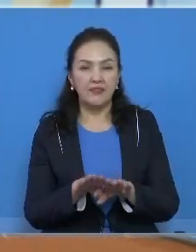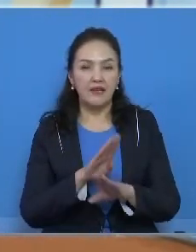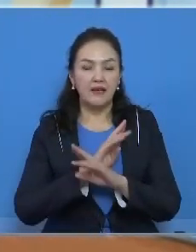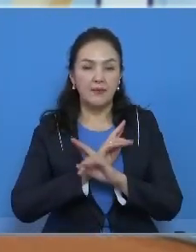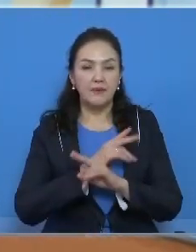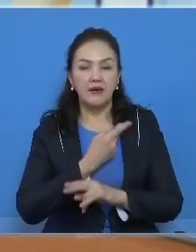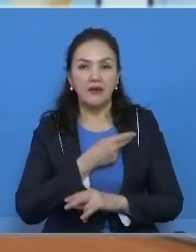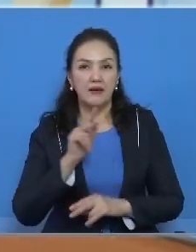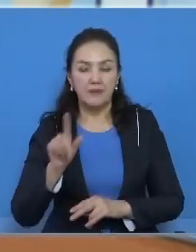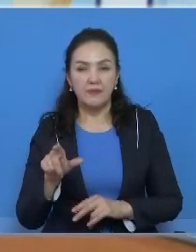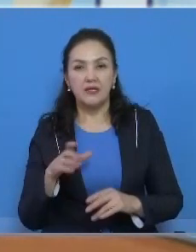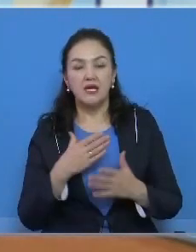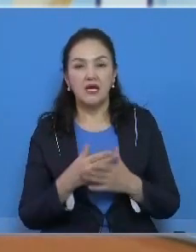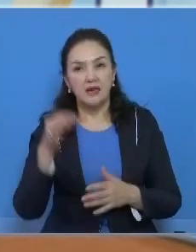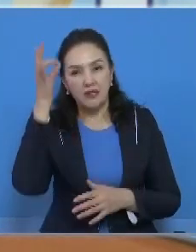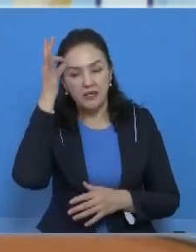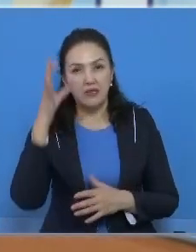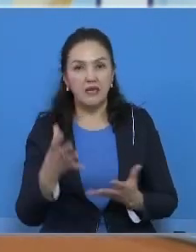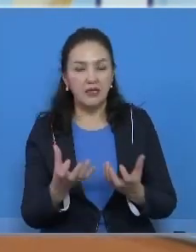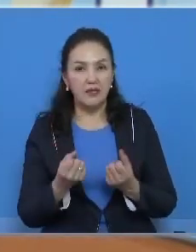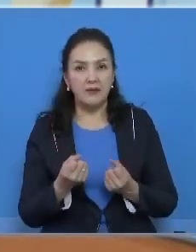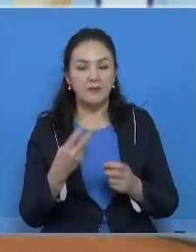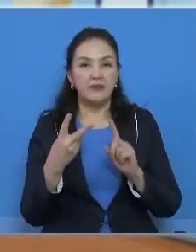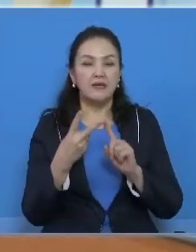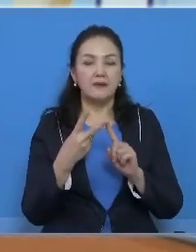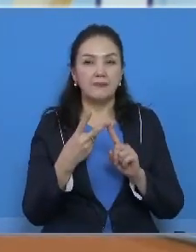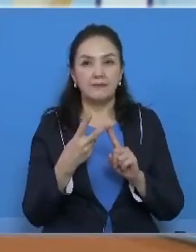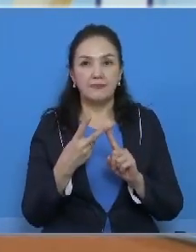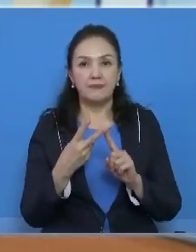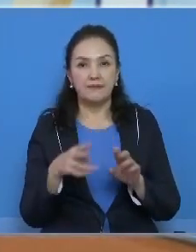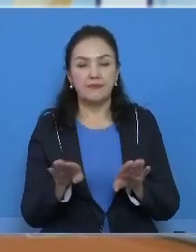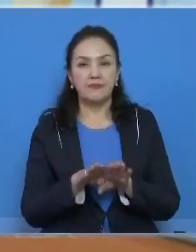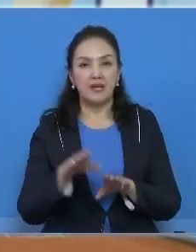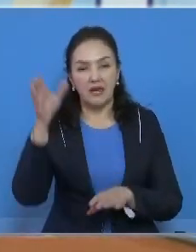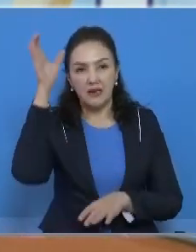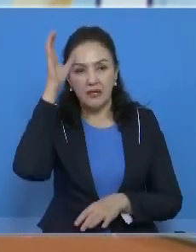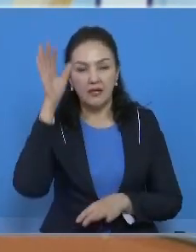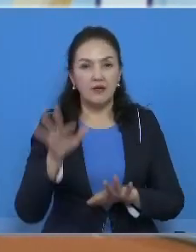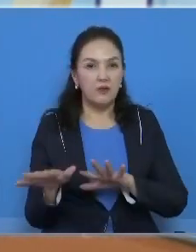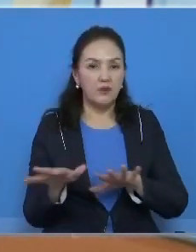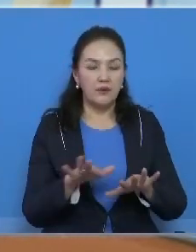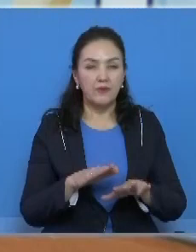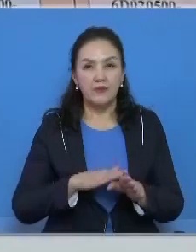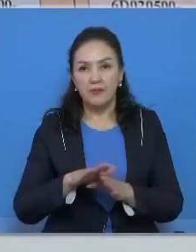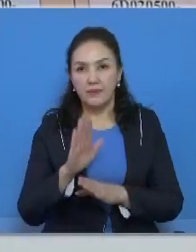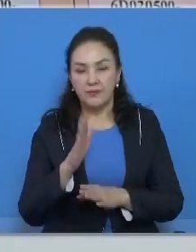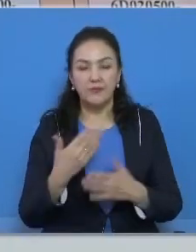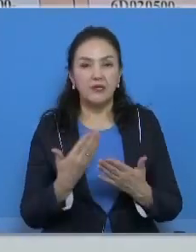әріптесімізді бір жағынан еске алу, екінші жағынан осы ғылымның шаруасын түгендеу.